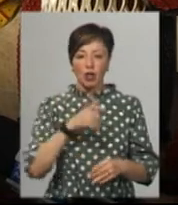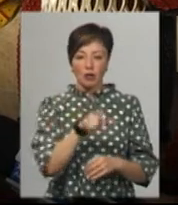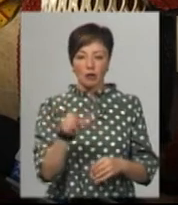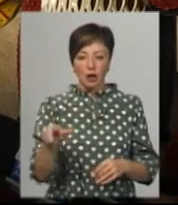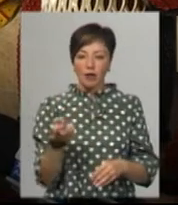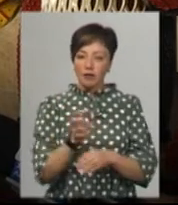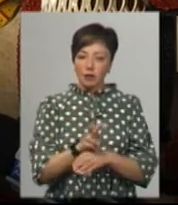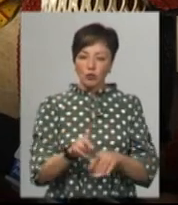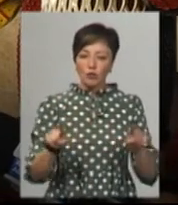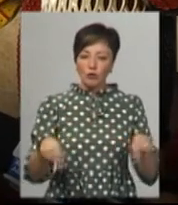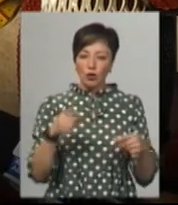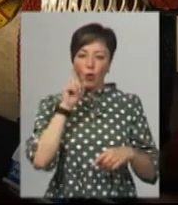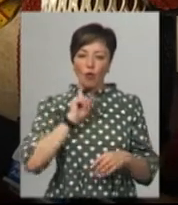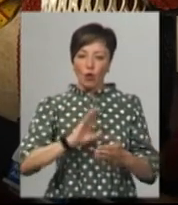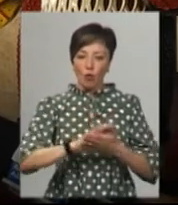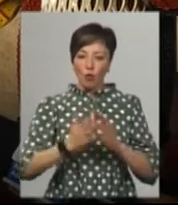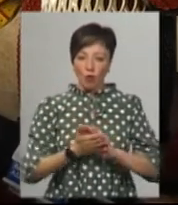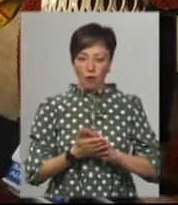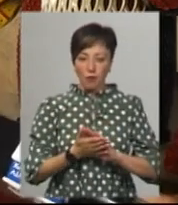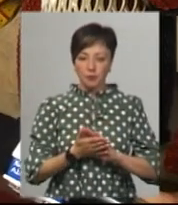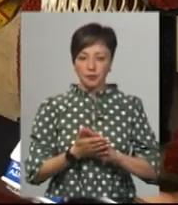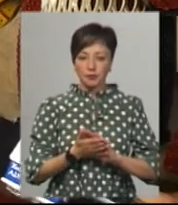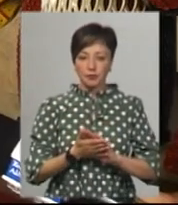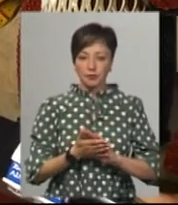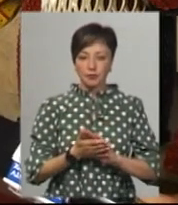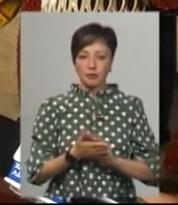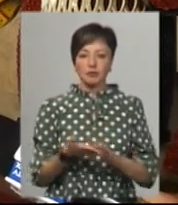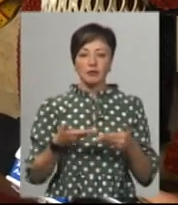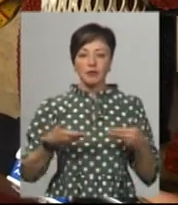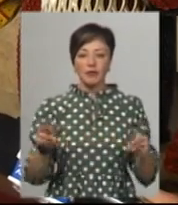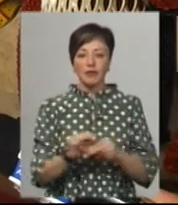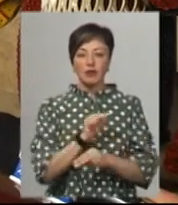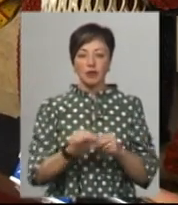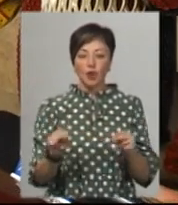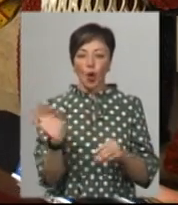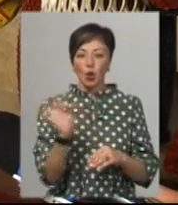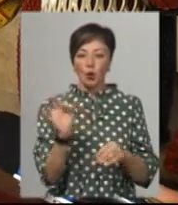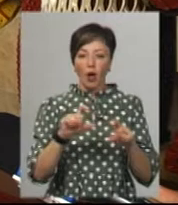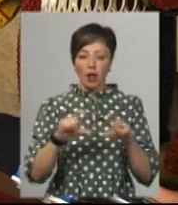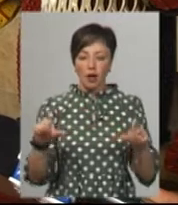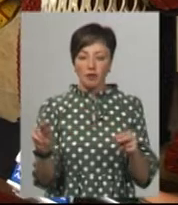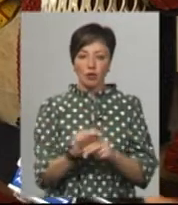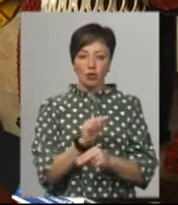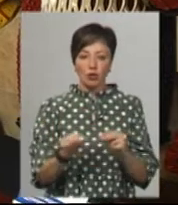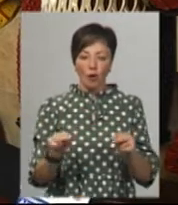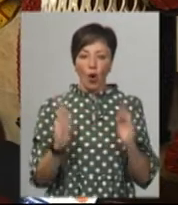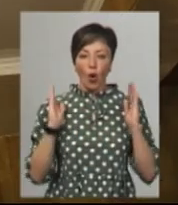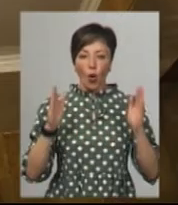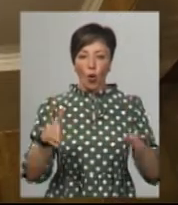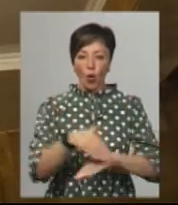тут створити комфортні умови перебування. Ми відремонтували туалети, ми відремонтували